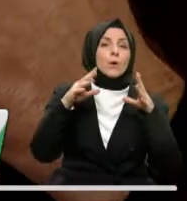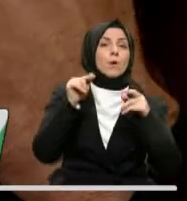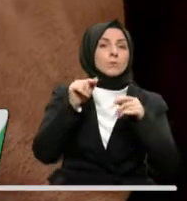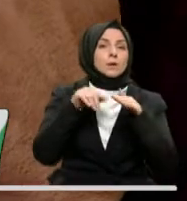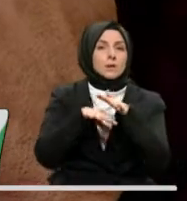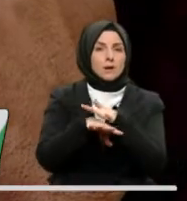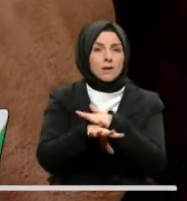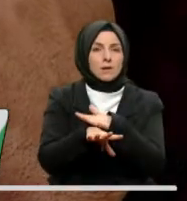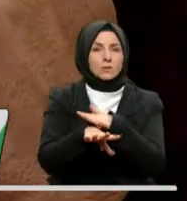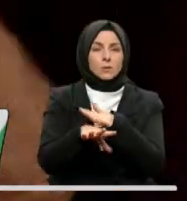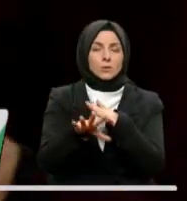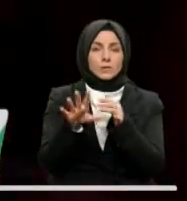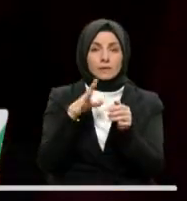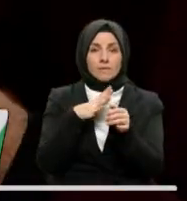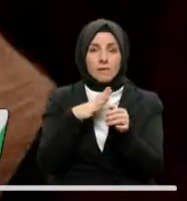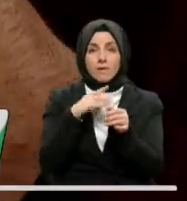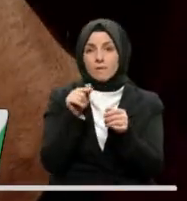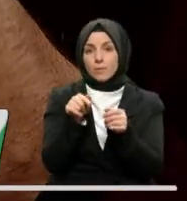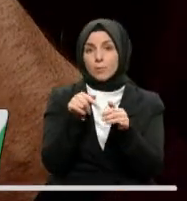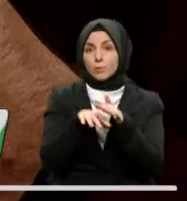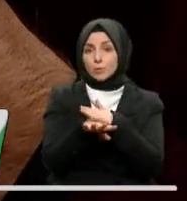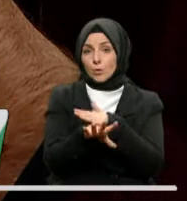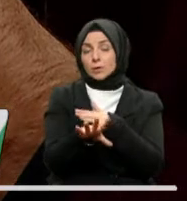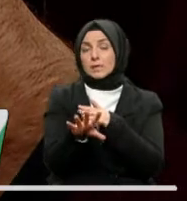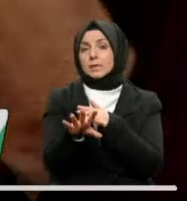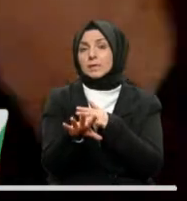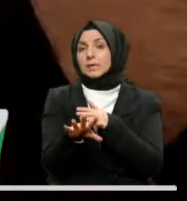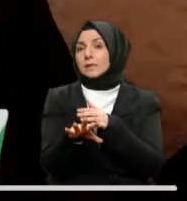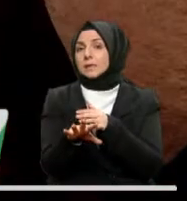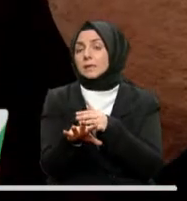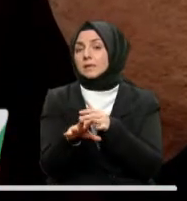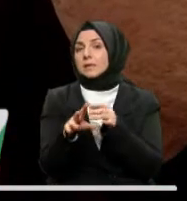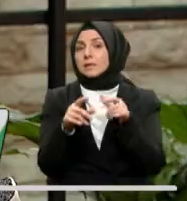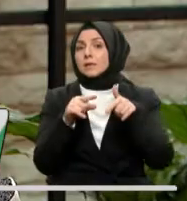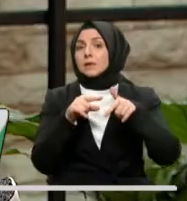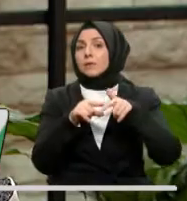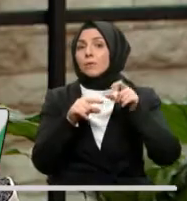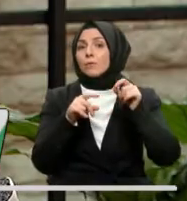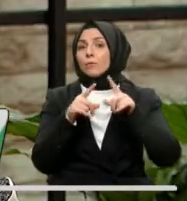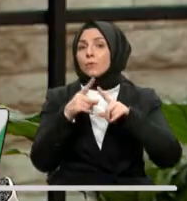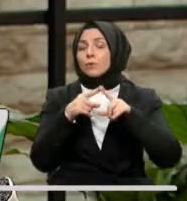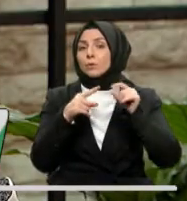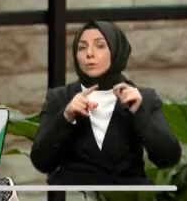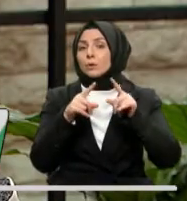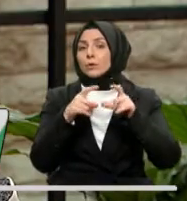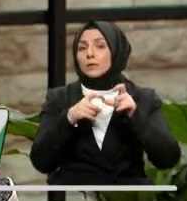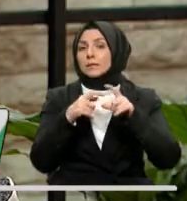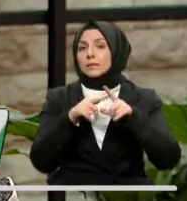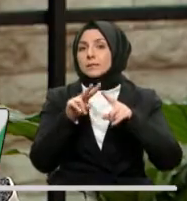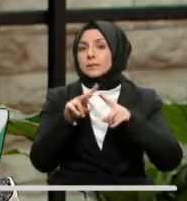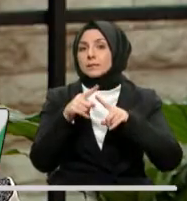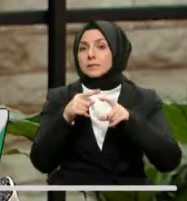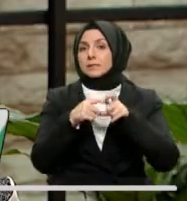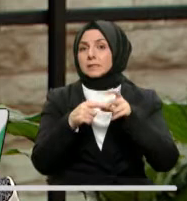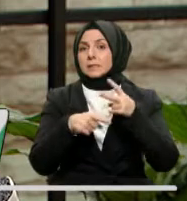orkideler halay köklü bitkiler de bunların kökeni oksijen yapar solunum fotosentez yapar yani de kendi enerjisini köpeğin